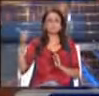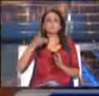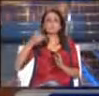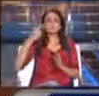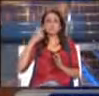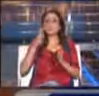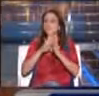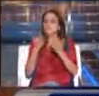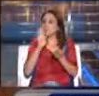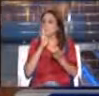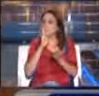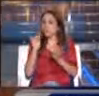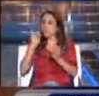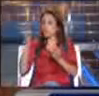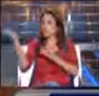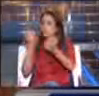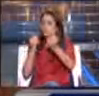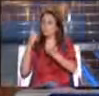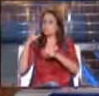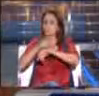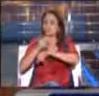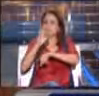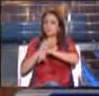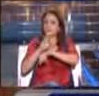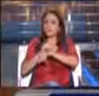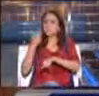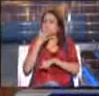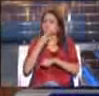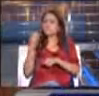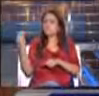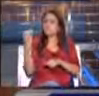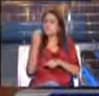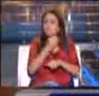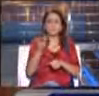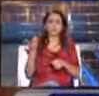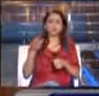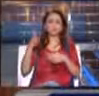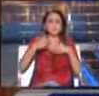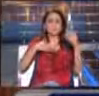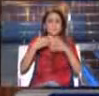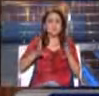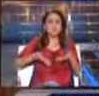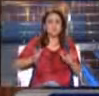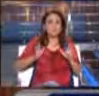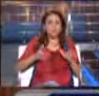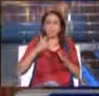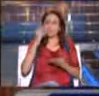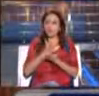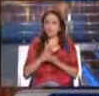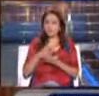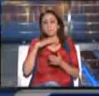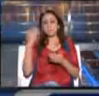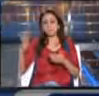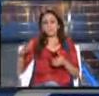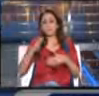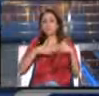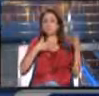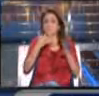اجمع الادله كافيه جدا، واي واحد عمل الكلام ده ياخد حقه، انما مال ماتش كوره وحق الشهداء. طيب كابتن